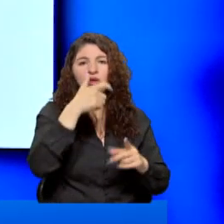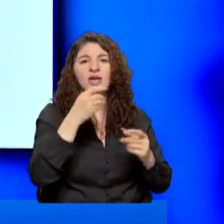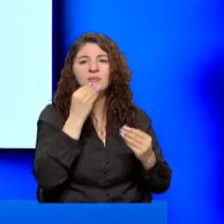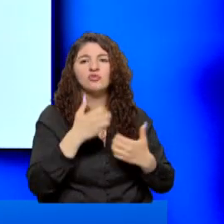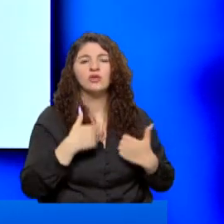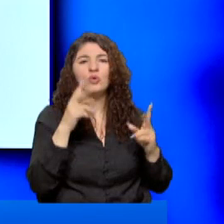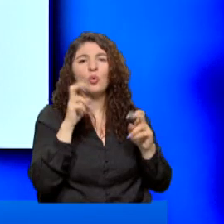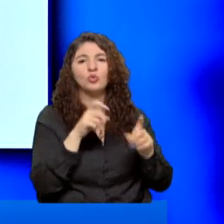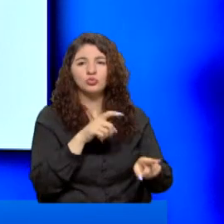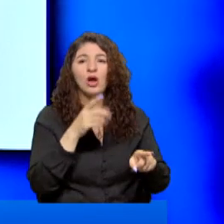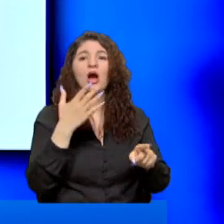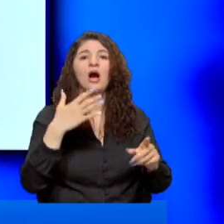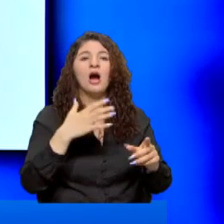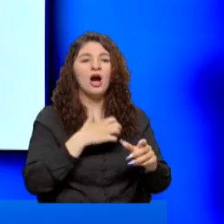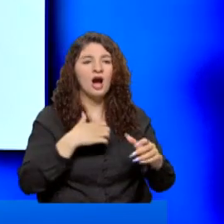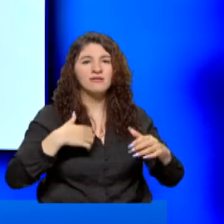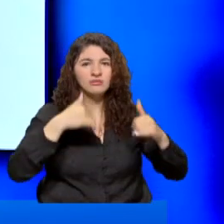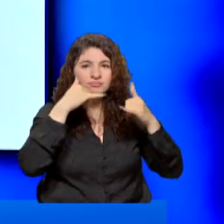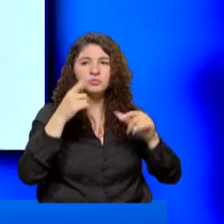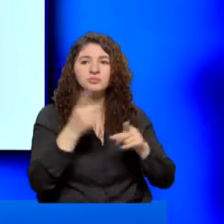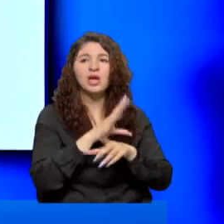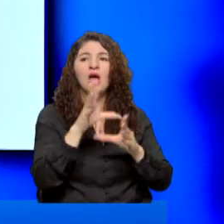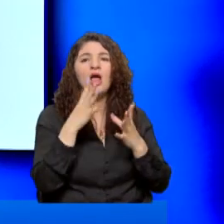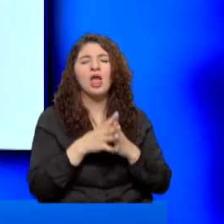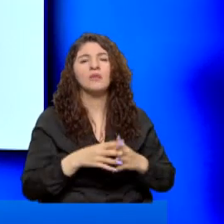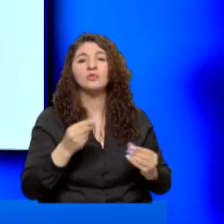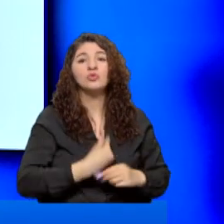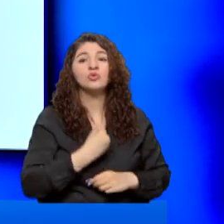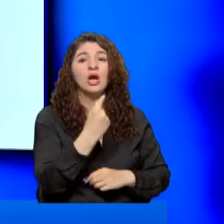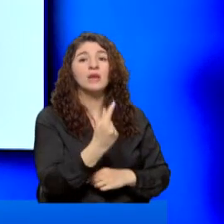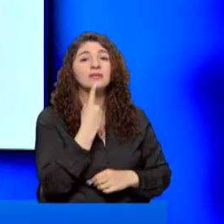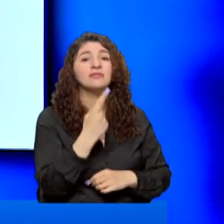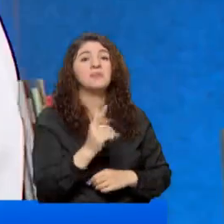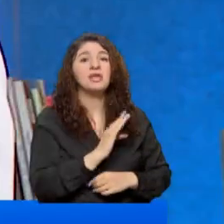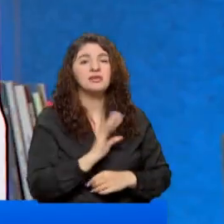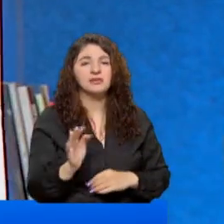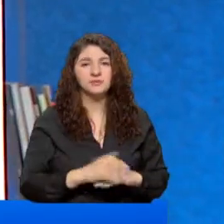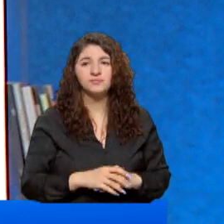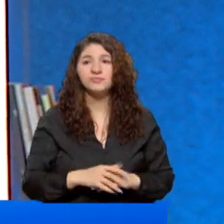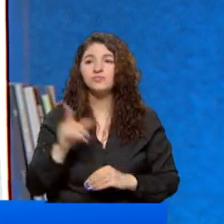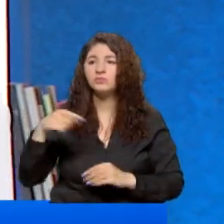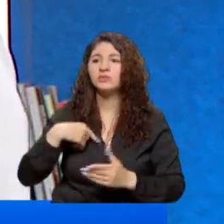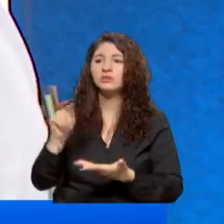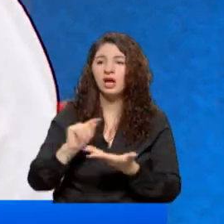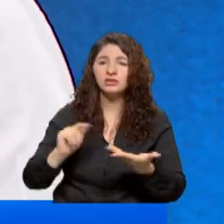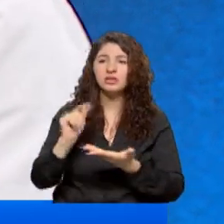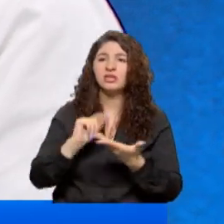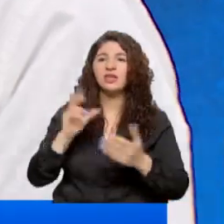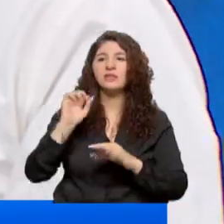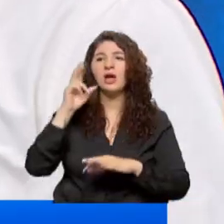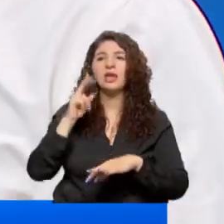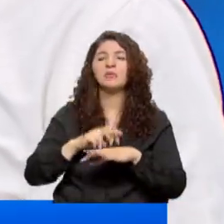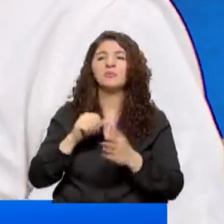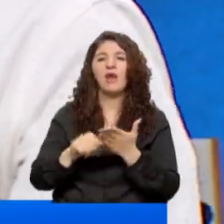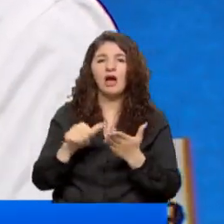gıda güvenliği söz konusu araç sürümünüz her gün eriyip gidiyor uyarmadı demeyin Evet bunu yazlık yazdıktan Tam